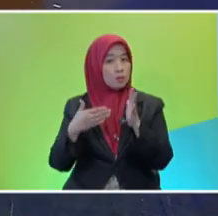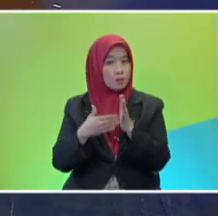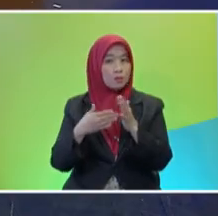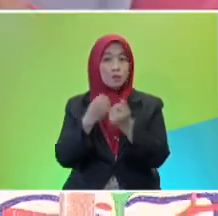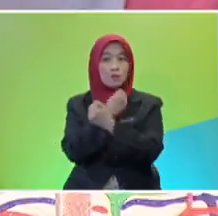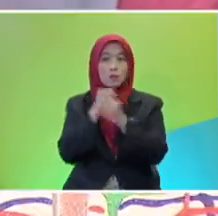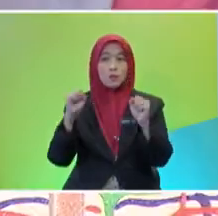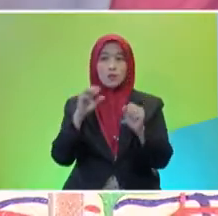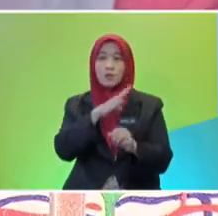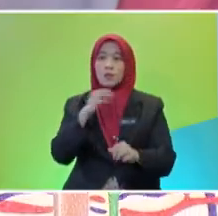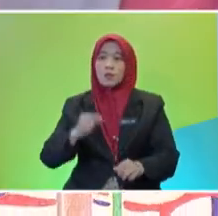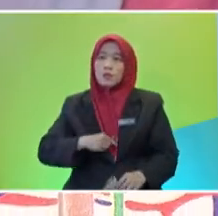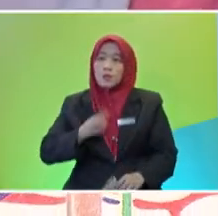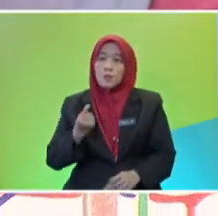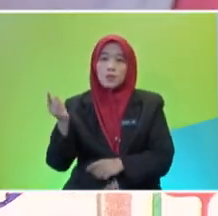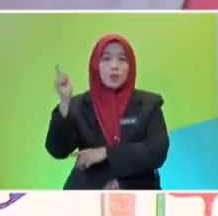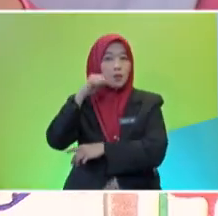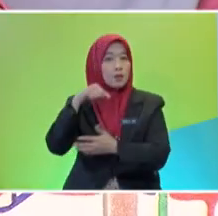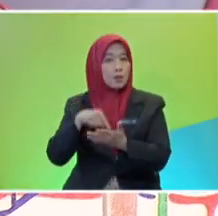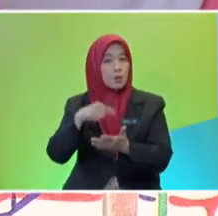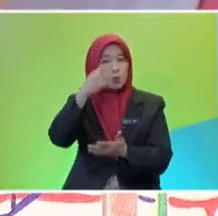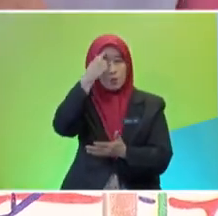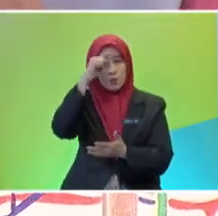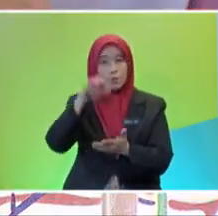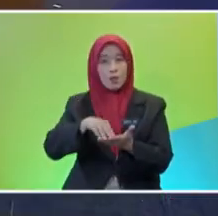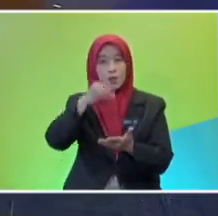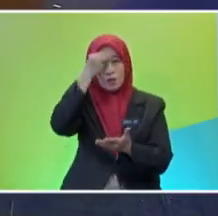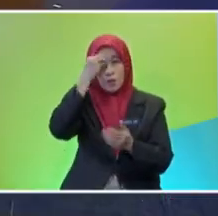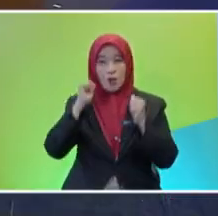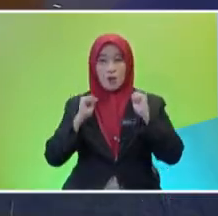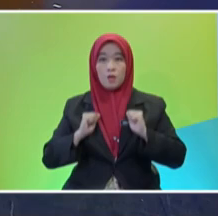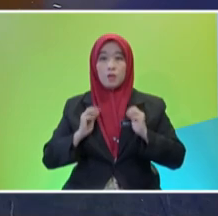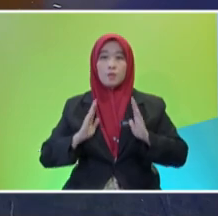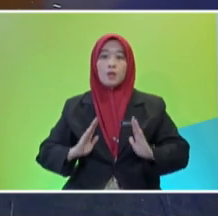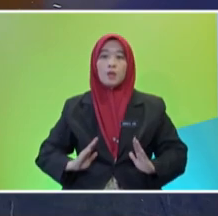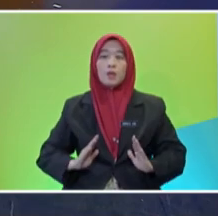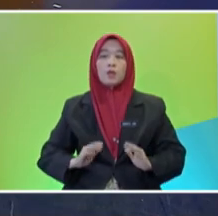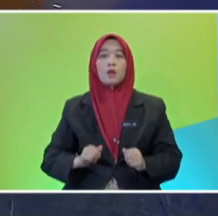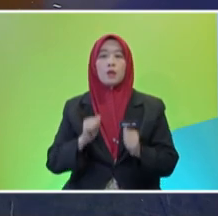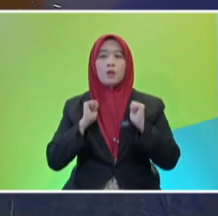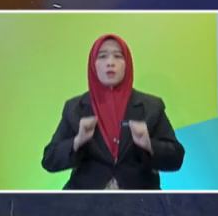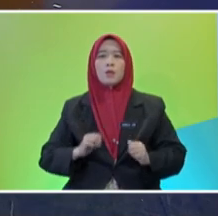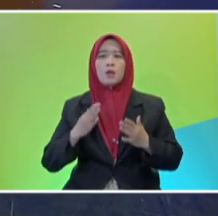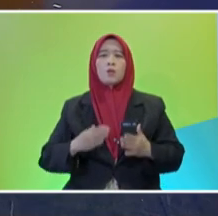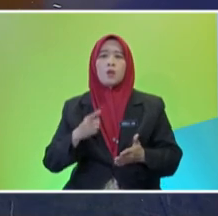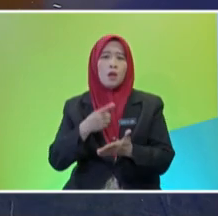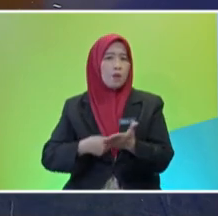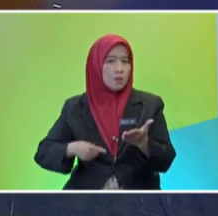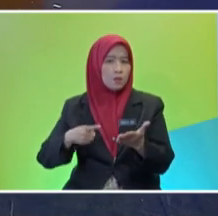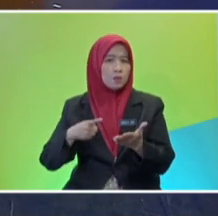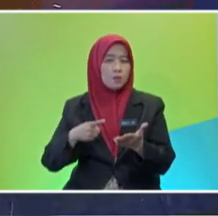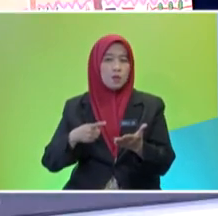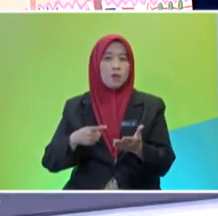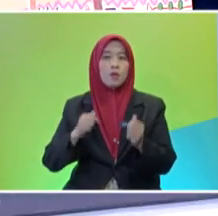kena ceria untuk pembelajaran kita hari ini mengenai anggota badan. Jadi cikgu, anggota badan tu apa sebenarnya? Anggota badan